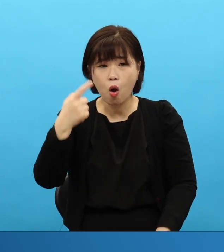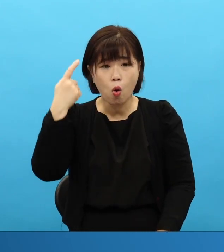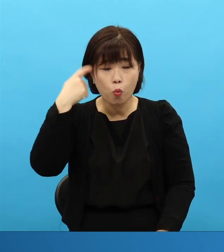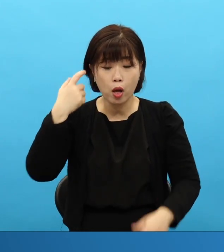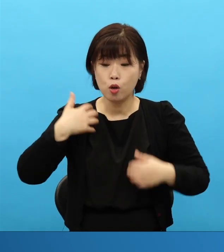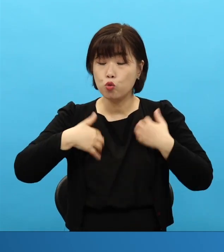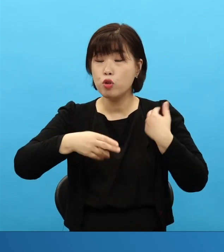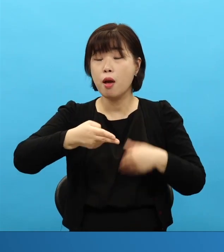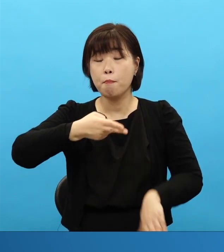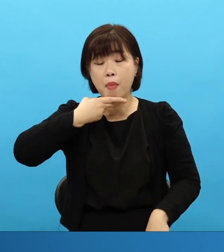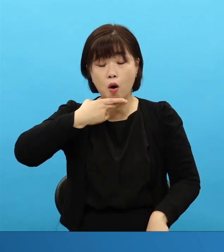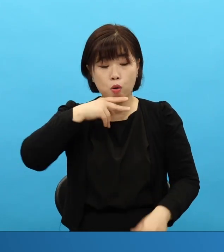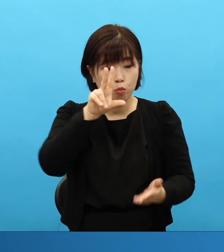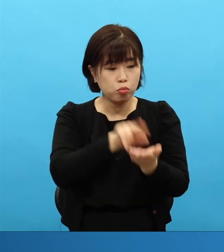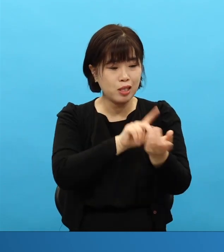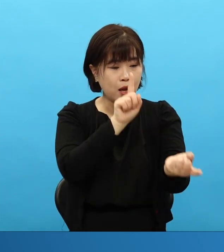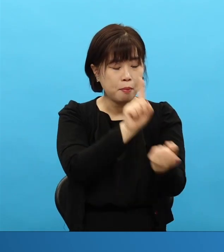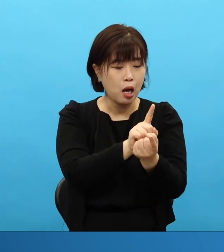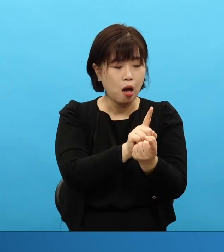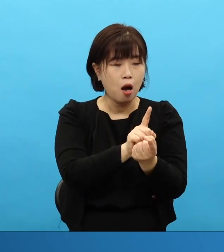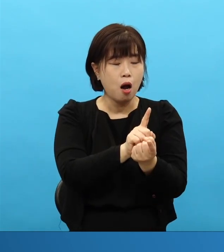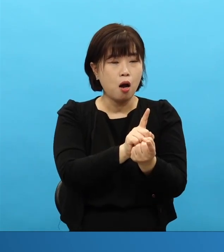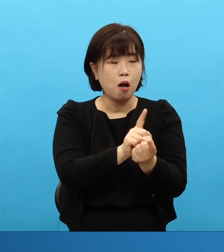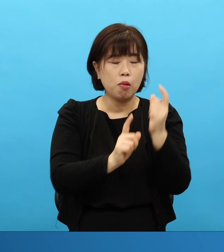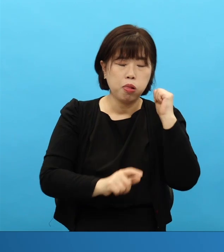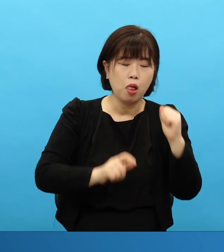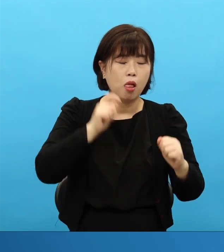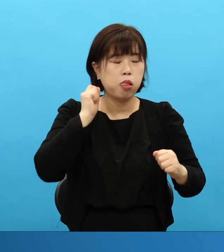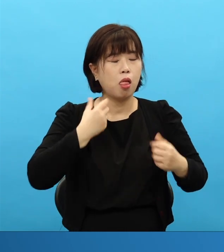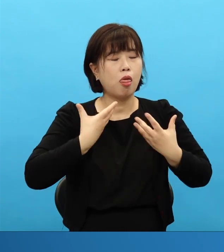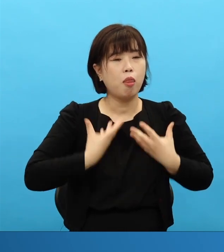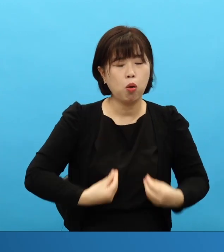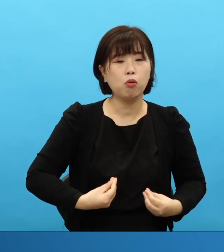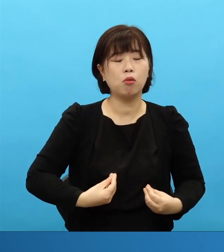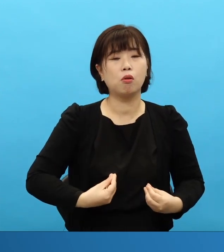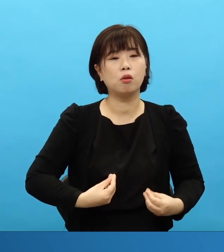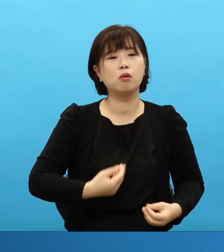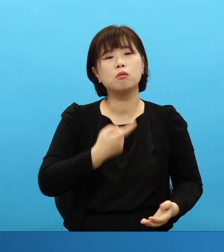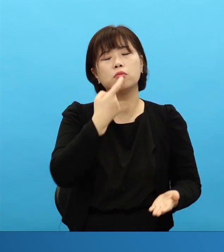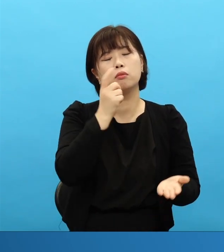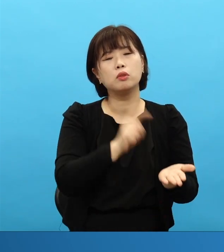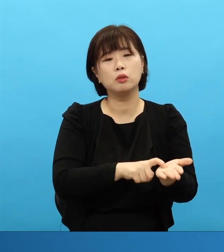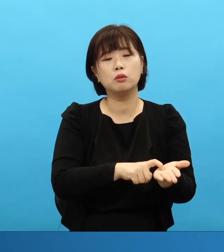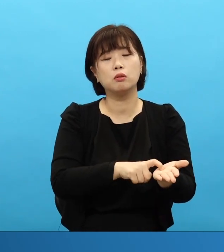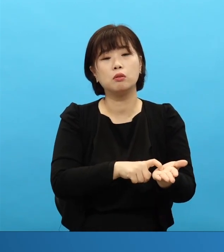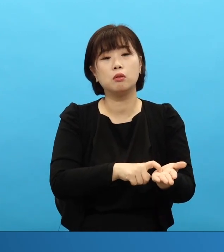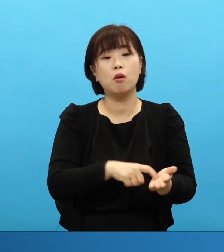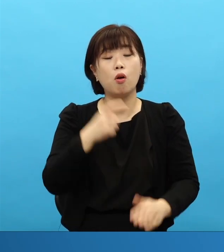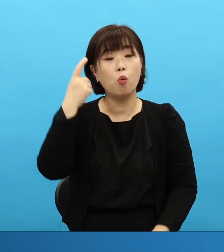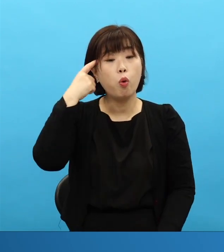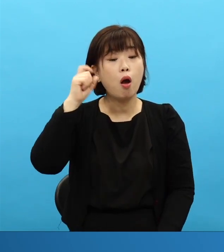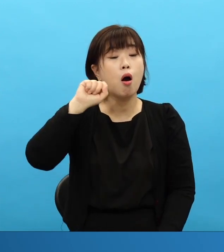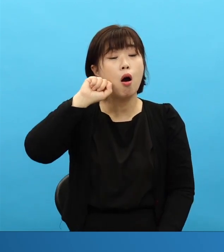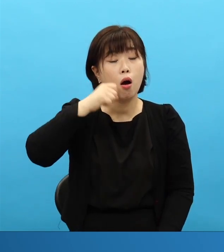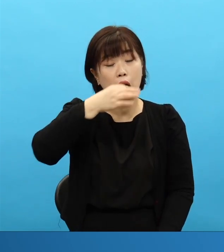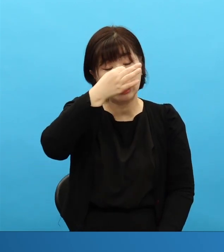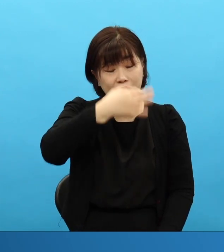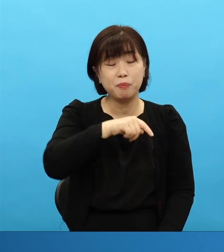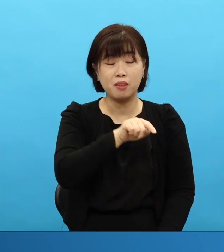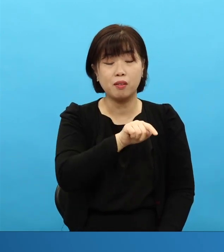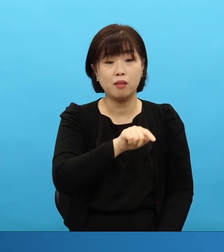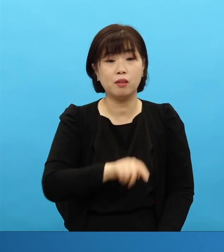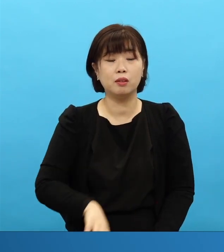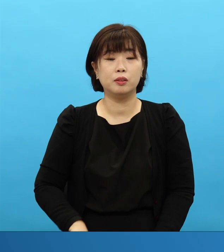If you're a child of God, you don't have this. If a problem comes, you begin to shake 왜냐? 어려우니까. because it's difficult. 그리고 이제 위기 만나